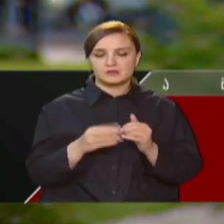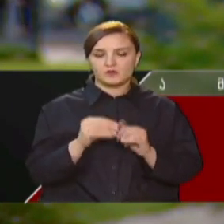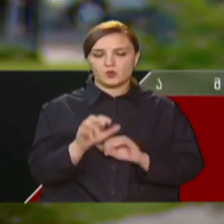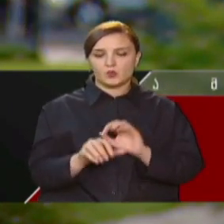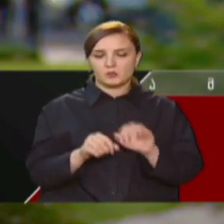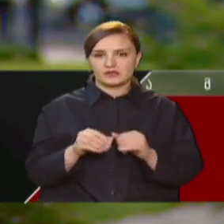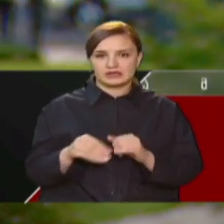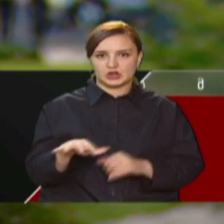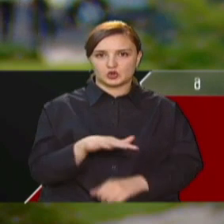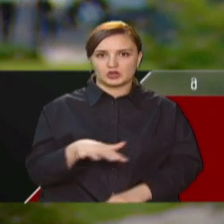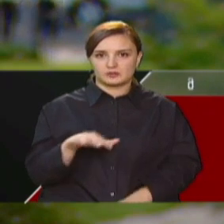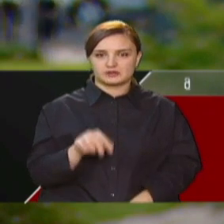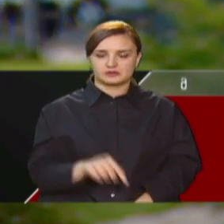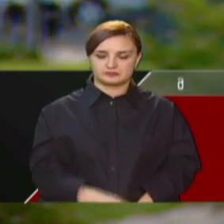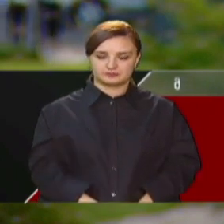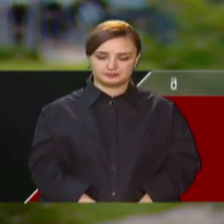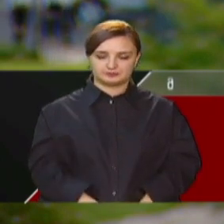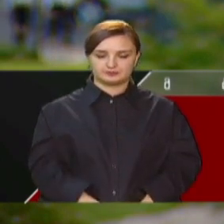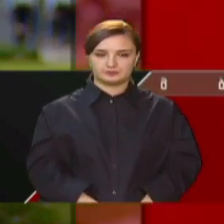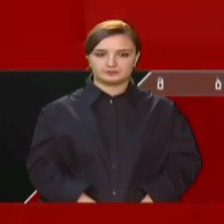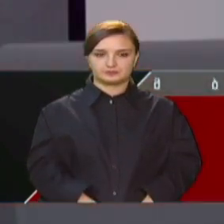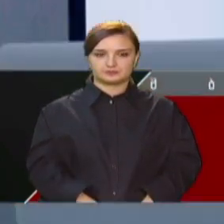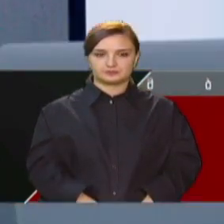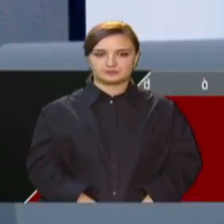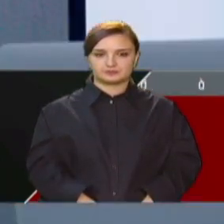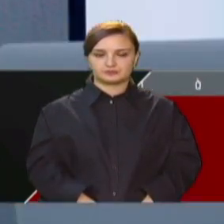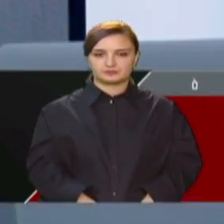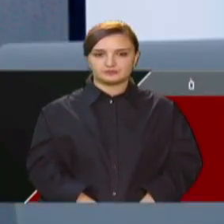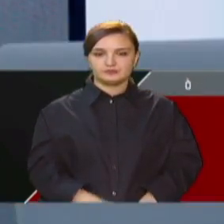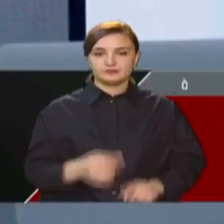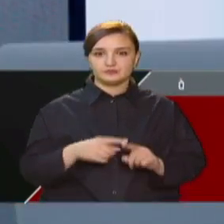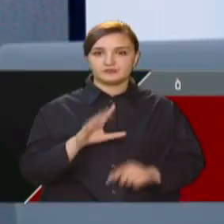ოკუპირებულ ტერიტორიებზე. ეს იყო თეონა მანაგაძე.